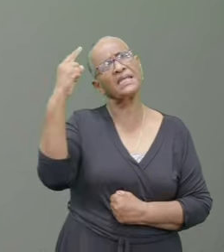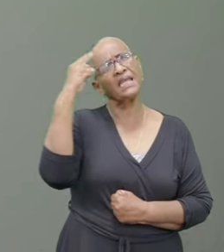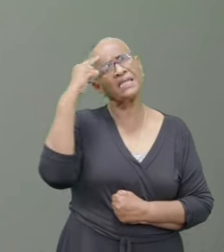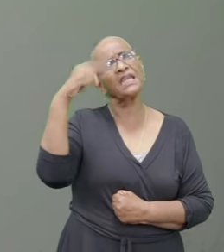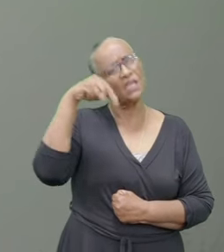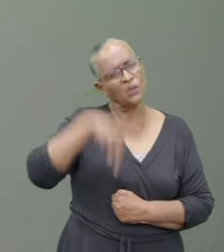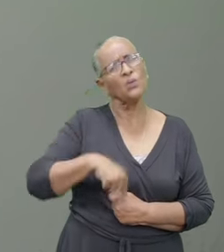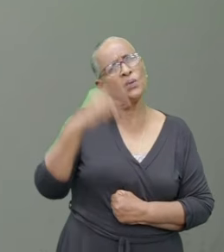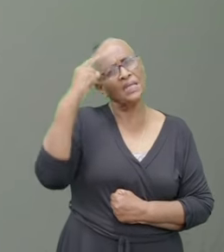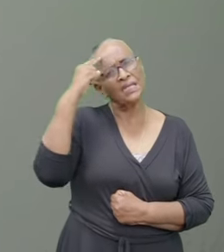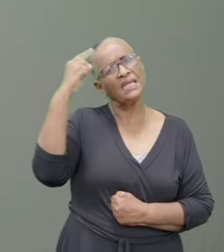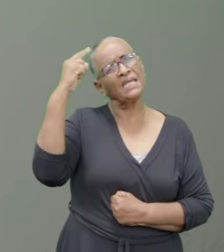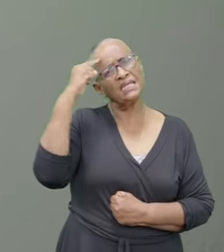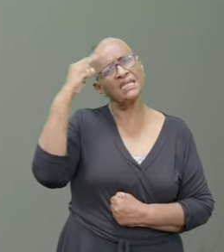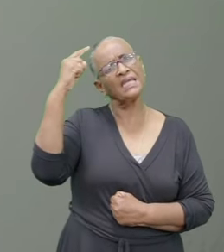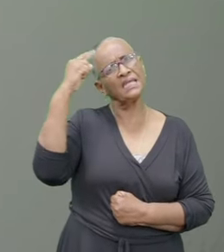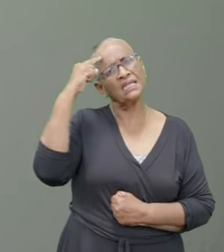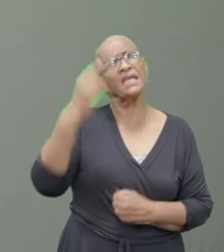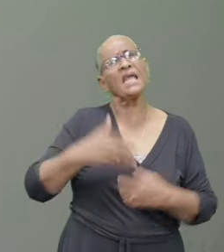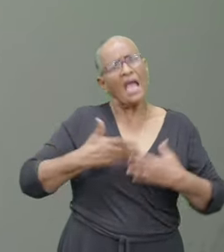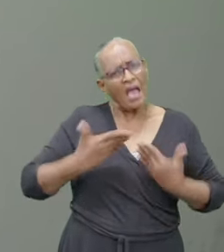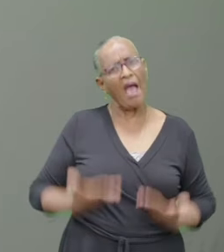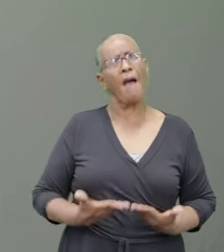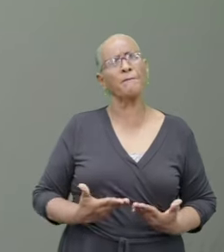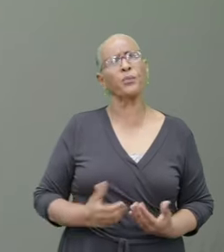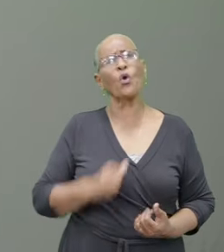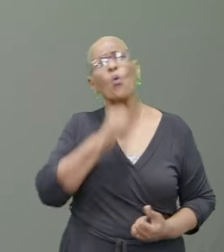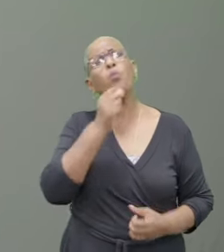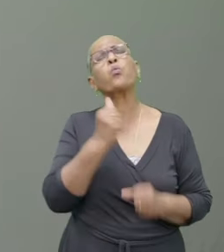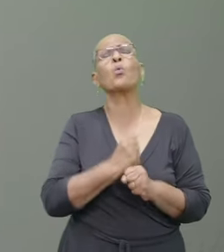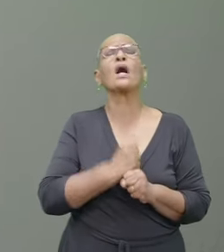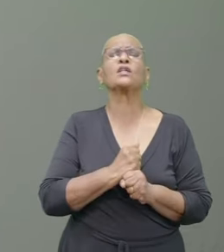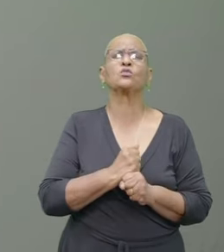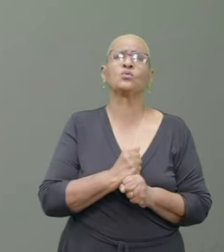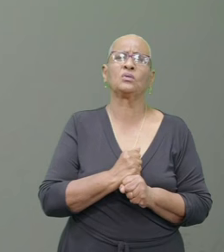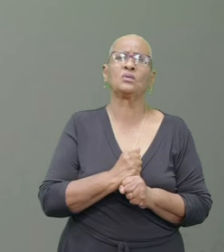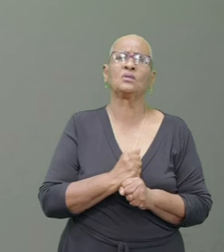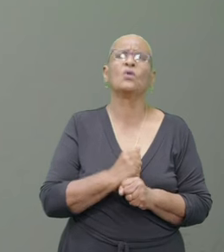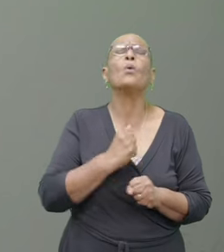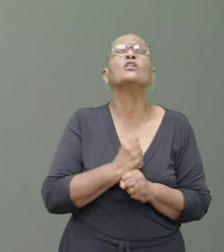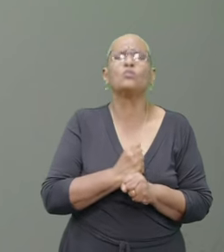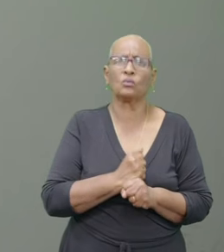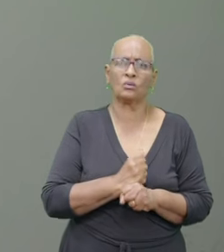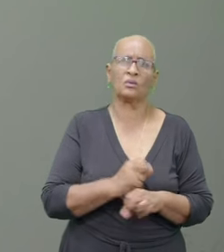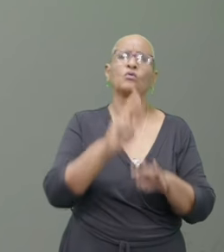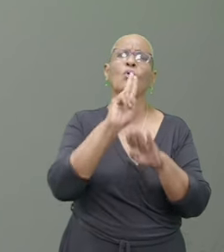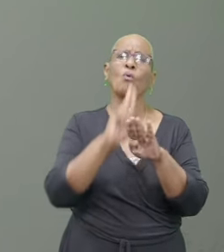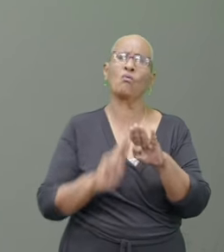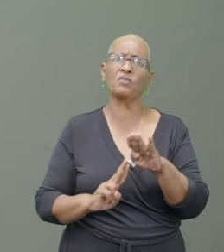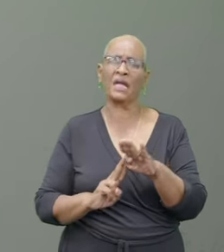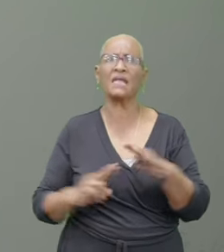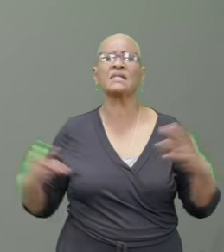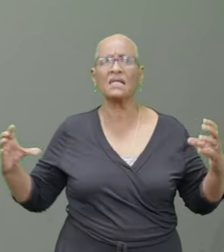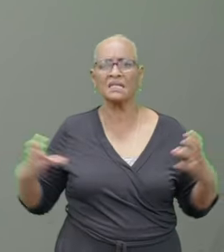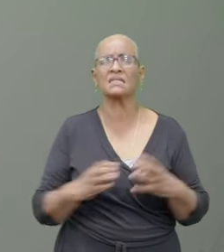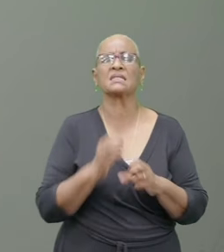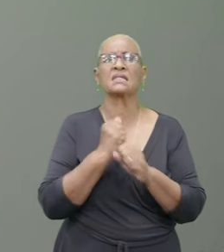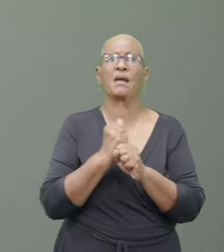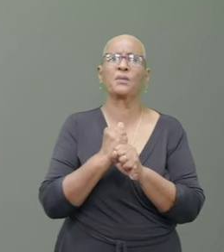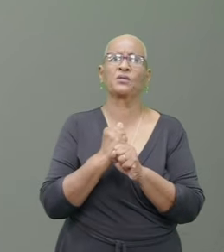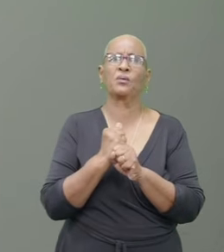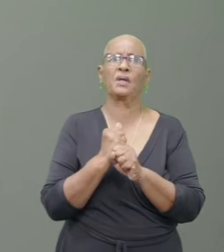te kijken welke inspanningen verder nog gepleegd moeten worden vanuit de overheid. Om in ieder geval